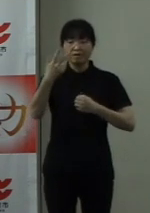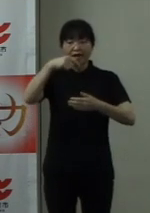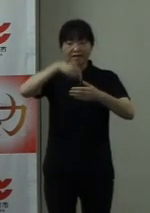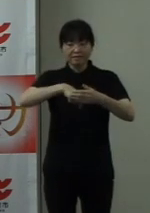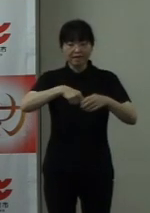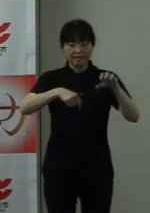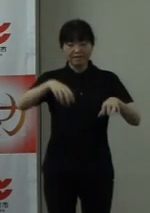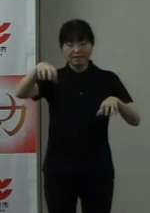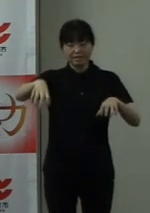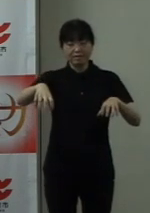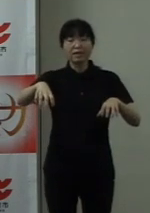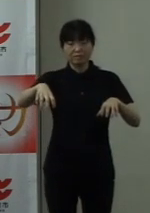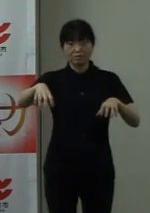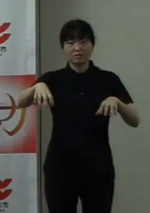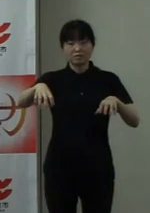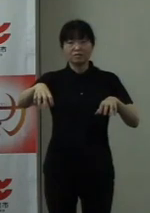2カ所でですね、